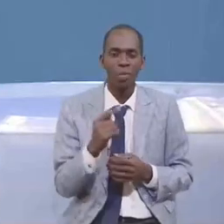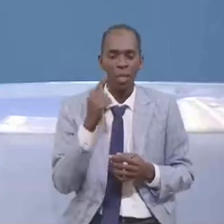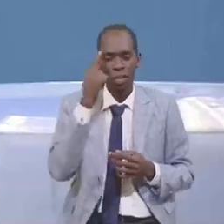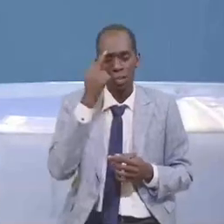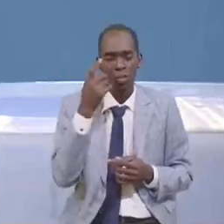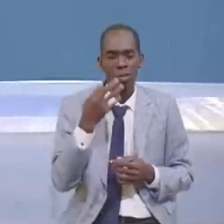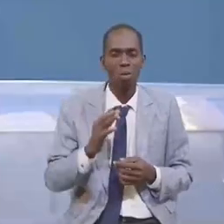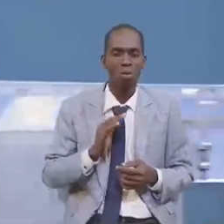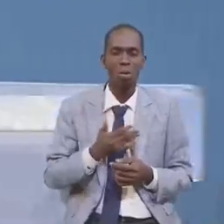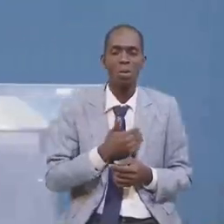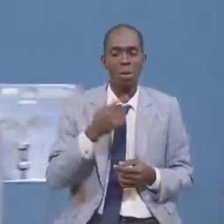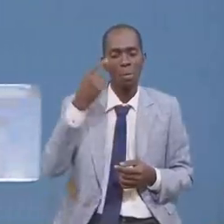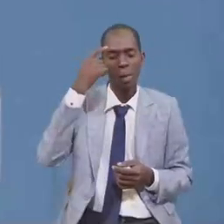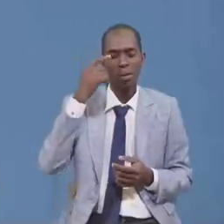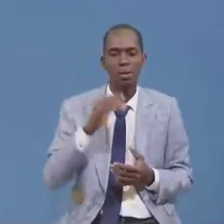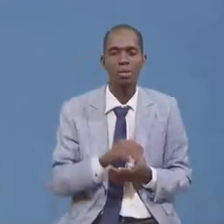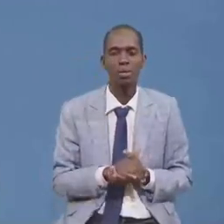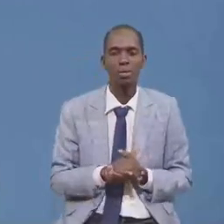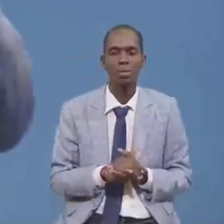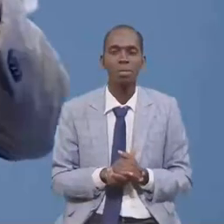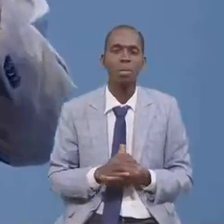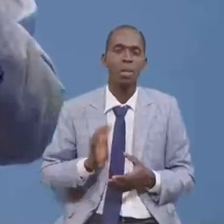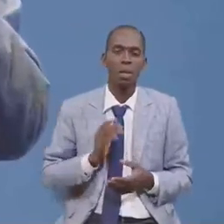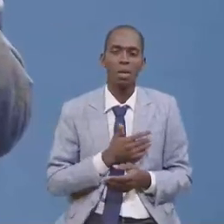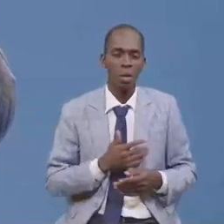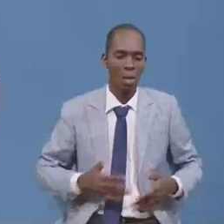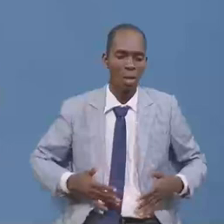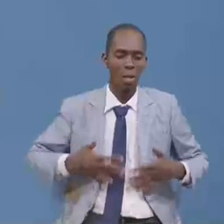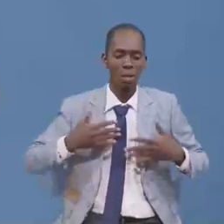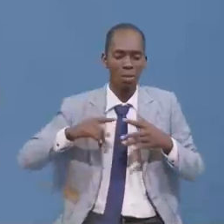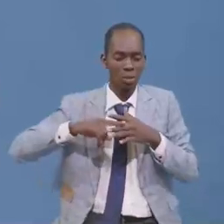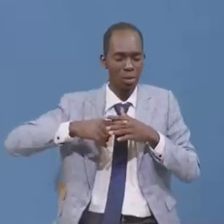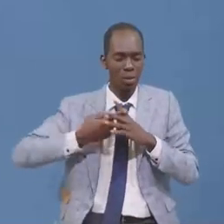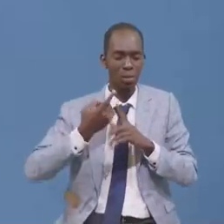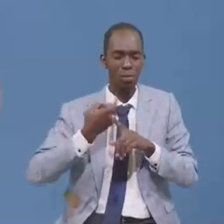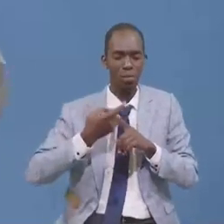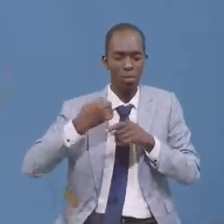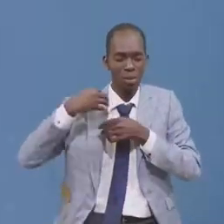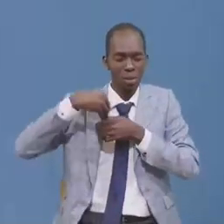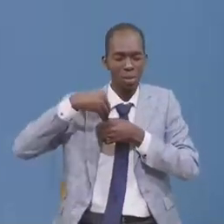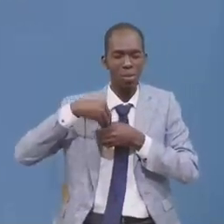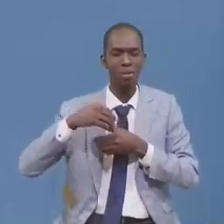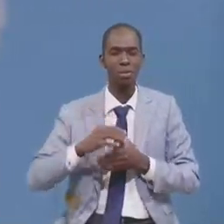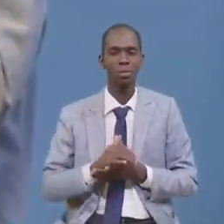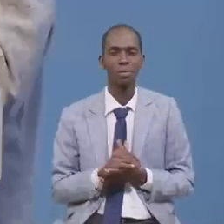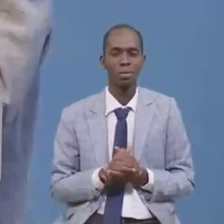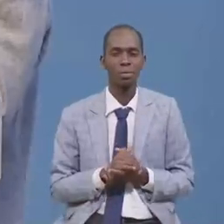మన జీవితం అండి అంతరంగ పురుషుల్లోని ప్రారంభించబడుతుంది. అంతరంగ మనిషి ప్రణాళిక